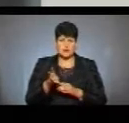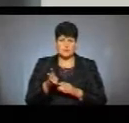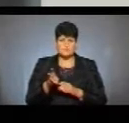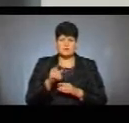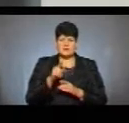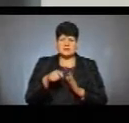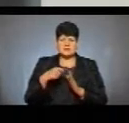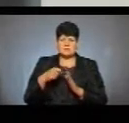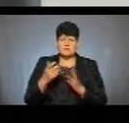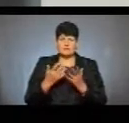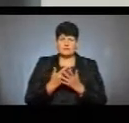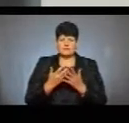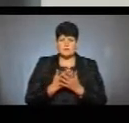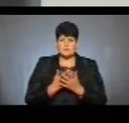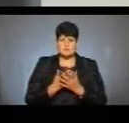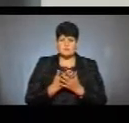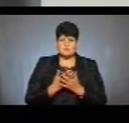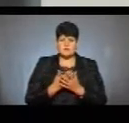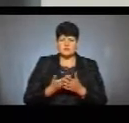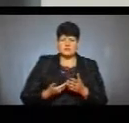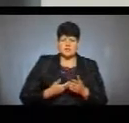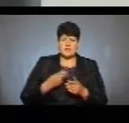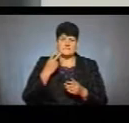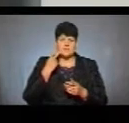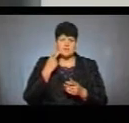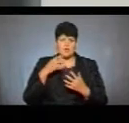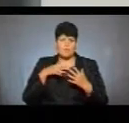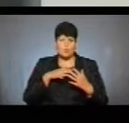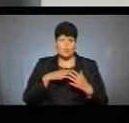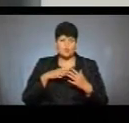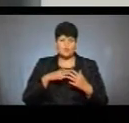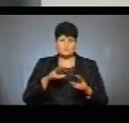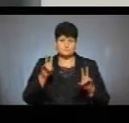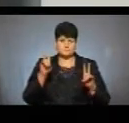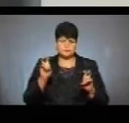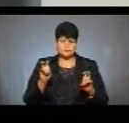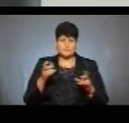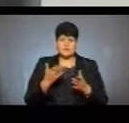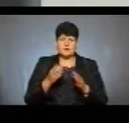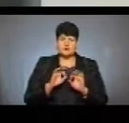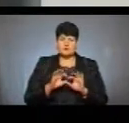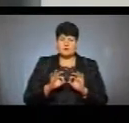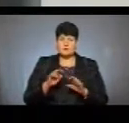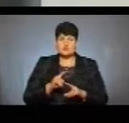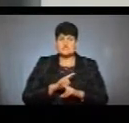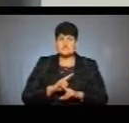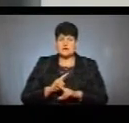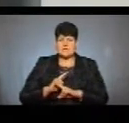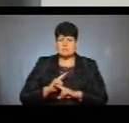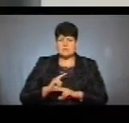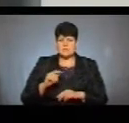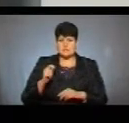Вони знімають фільм «Здобули життя вічне в бою», де розповідається про загиблих